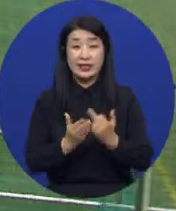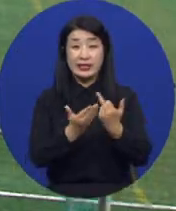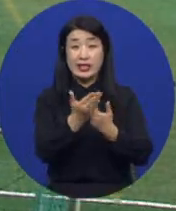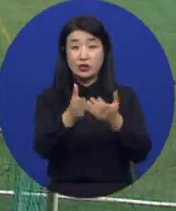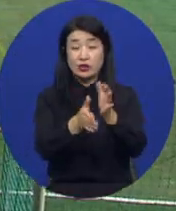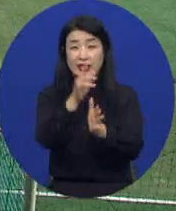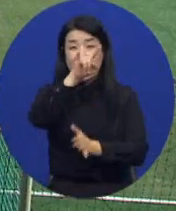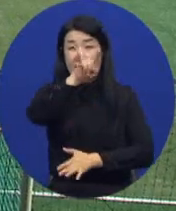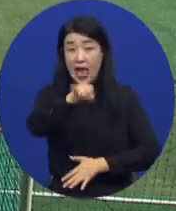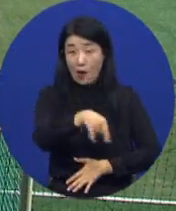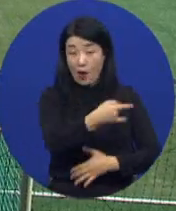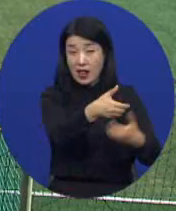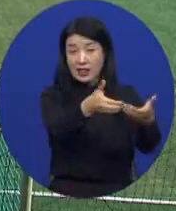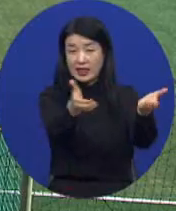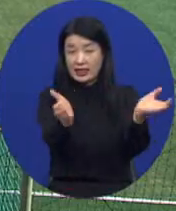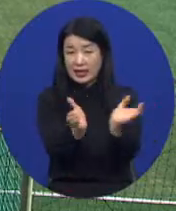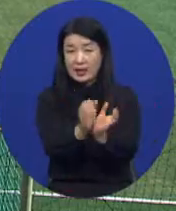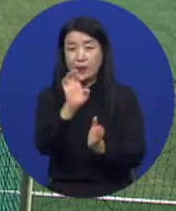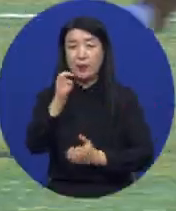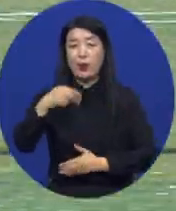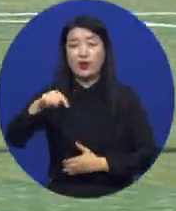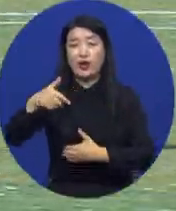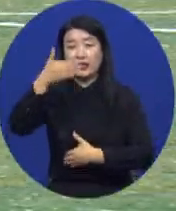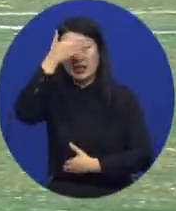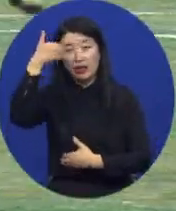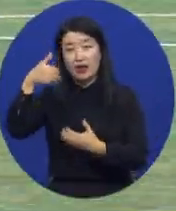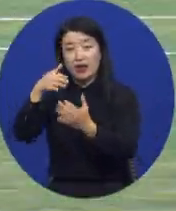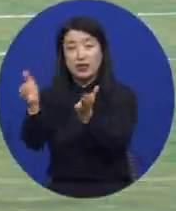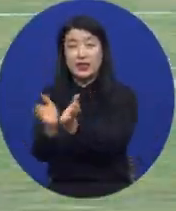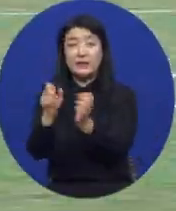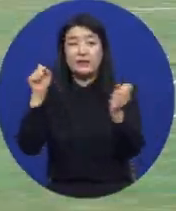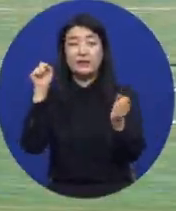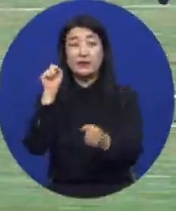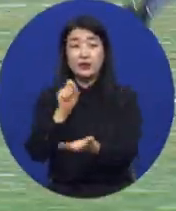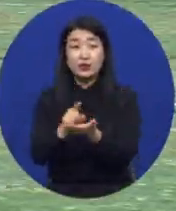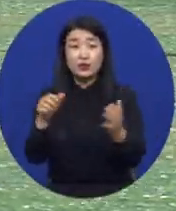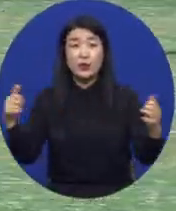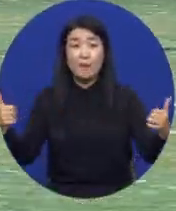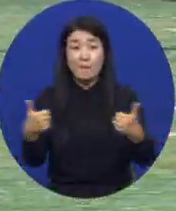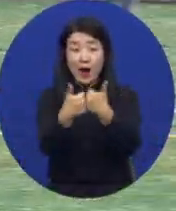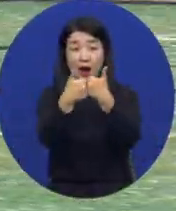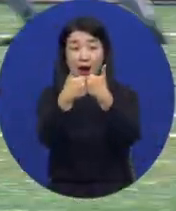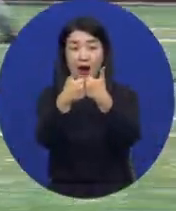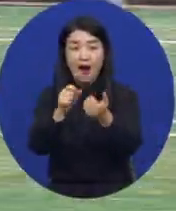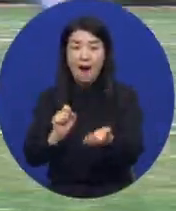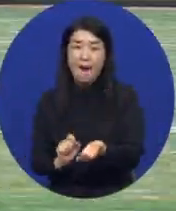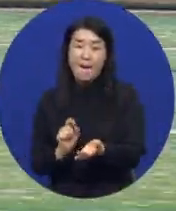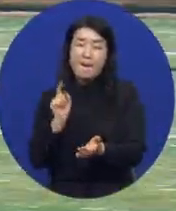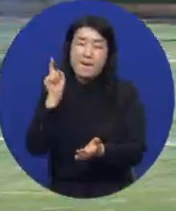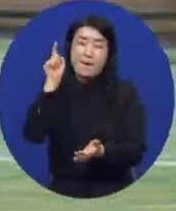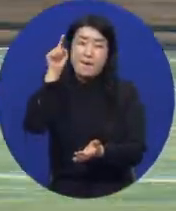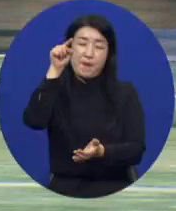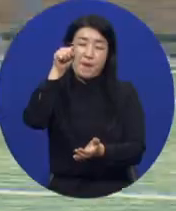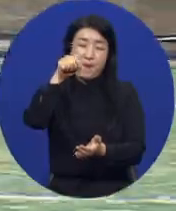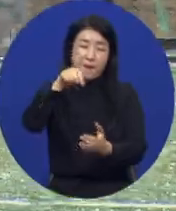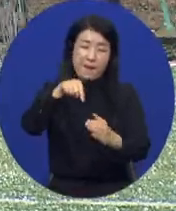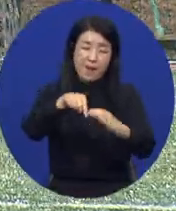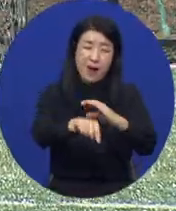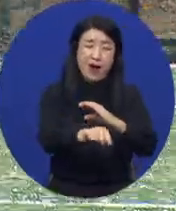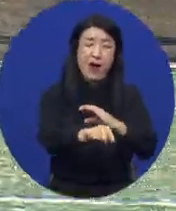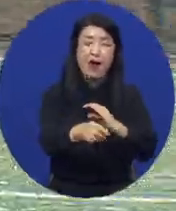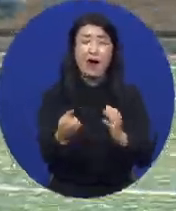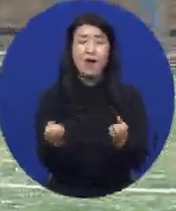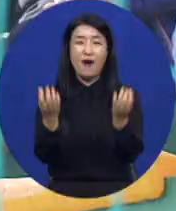제주시 애월읍과 서귀포시 표산면 청년팀의 축구 맞대결. 패스를 받아 차올린 공이 골망을 가르자